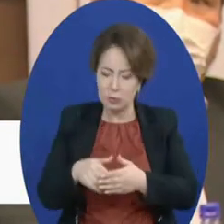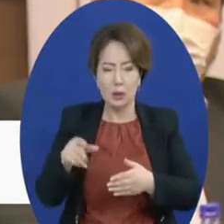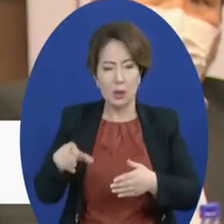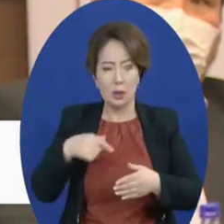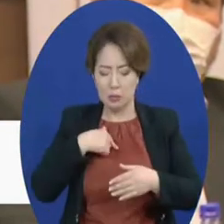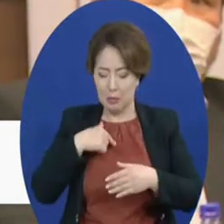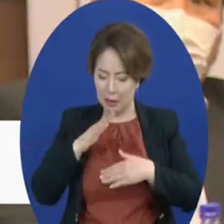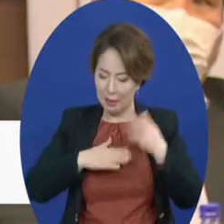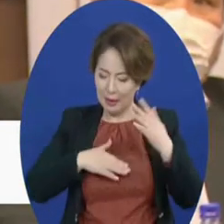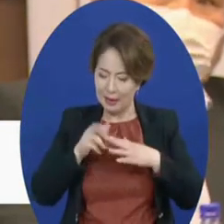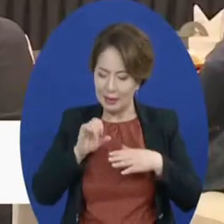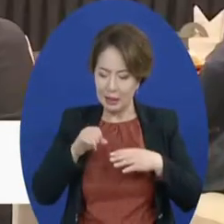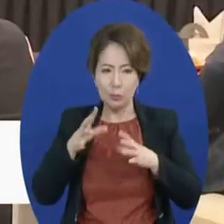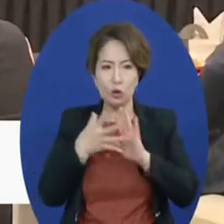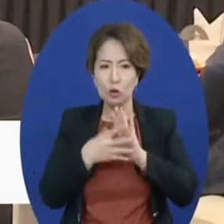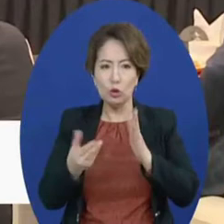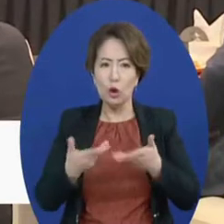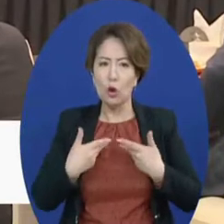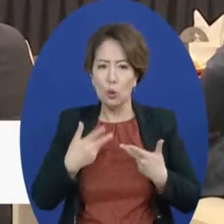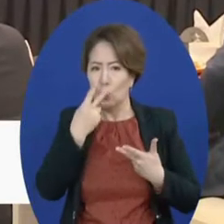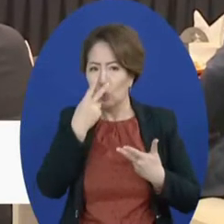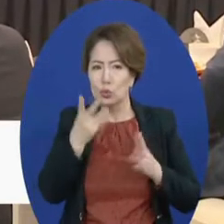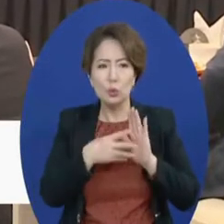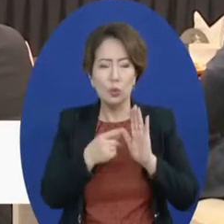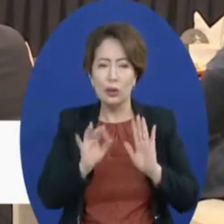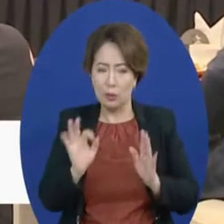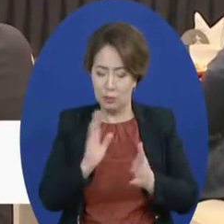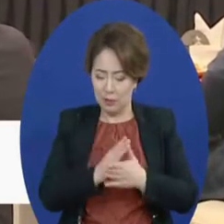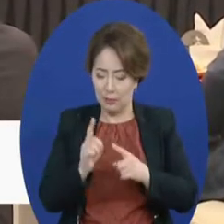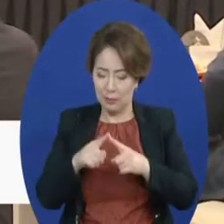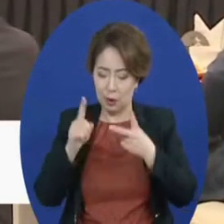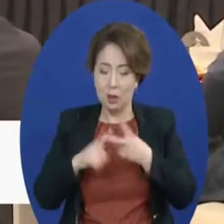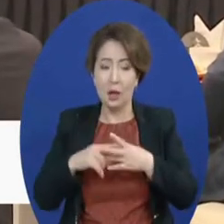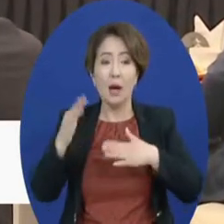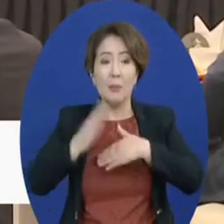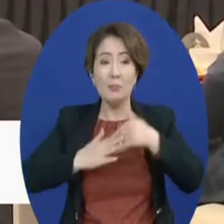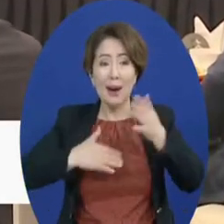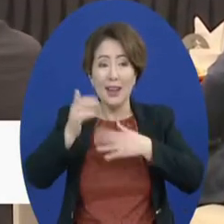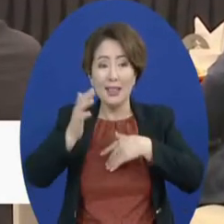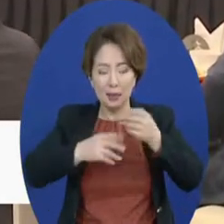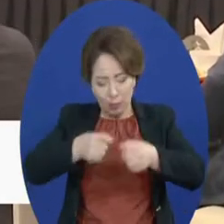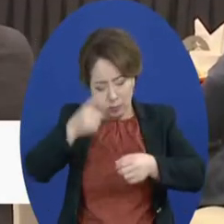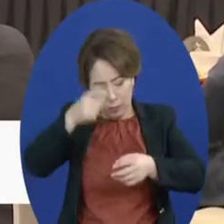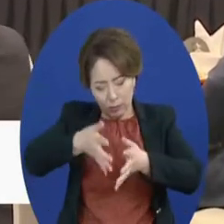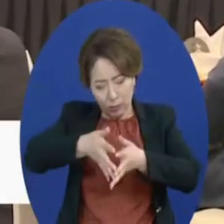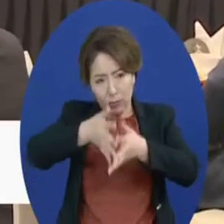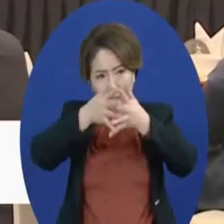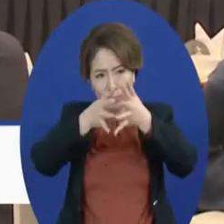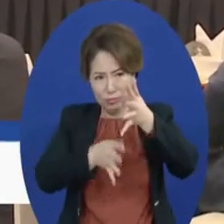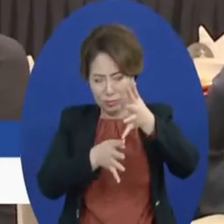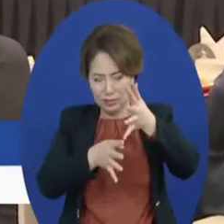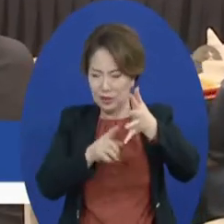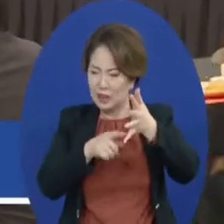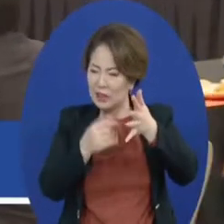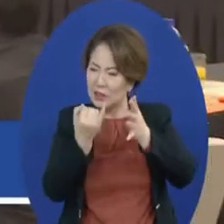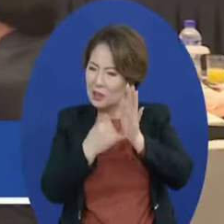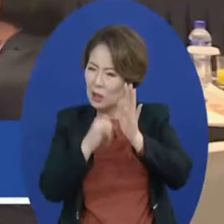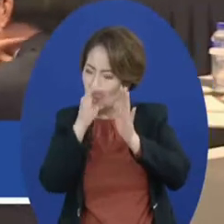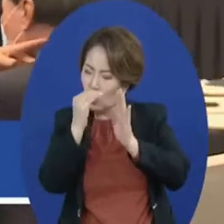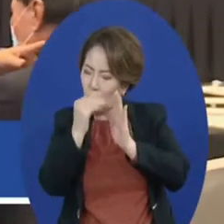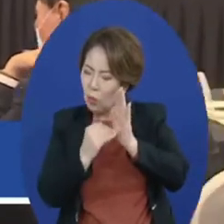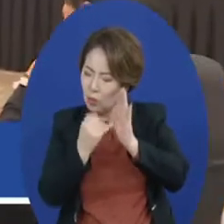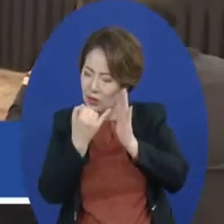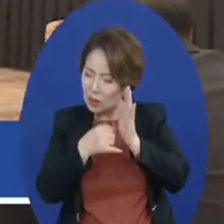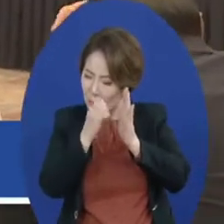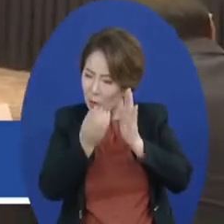нөлөө үзүүлээг байна. Одоогоор барилгын өртөгийн бараг 60% бид юан буюу бас